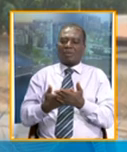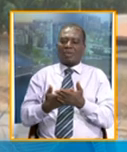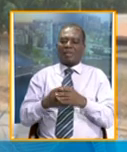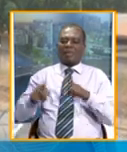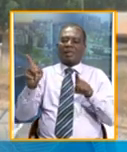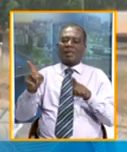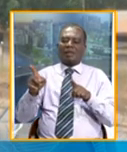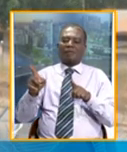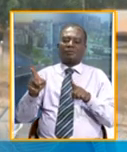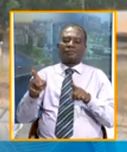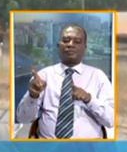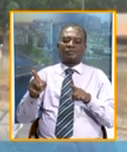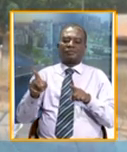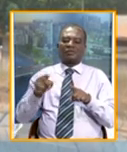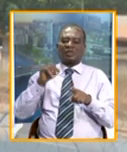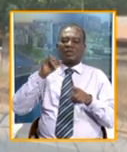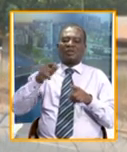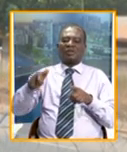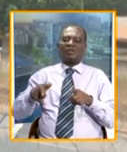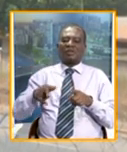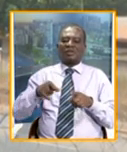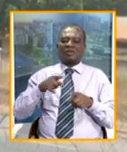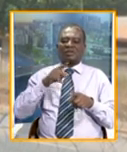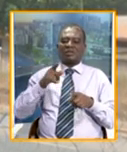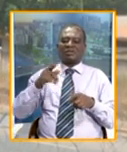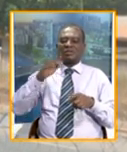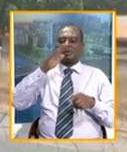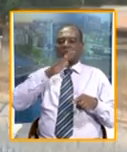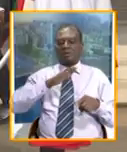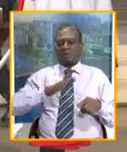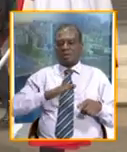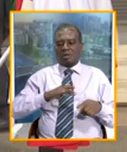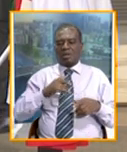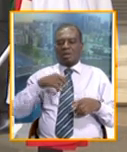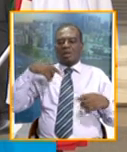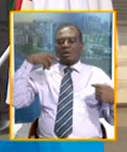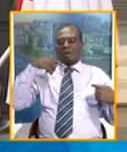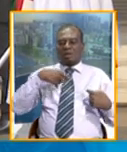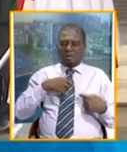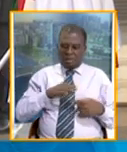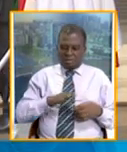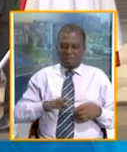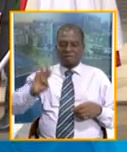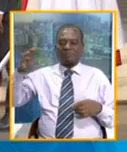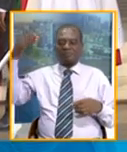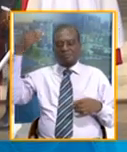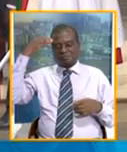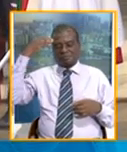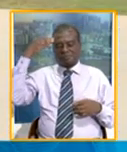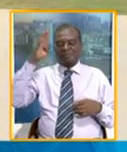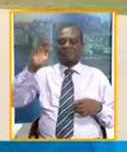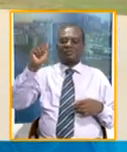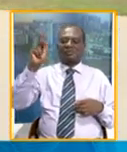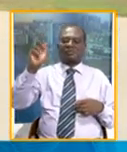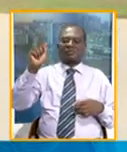mais il est celui qui saura apaiser nos douleurs. Le Premier ministre Ahmed Bakayoko